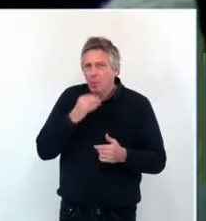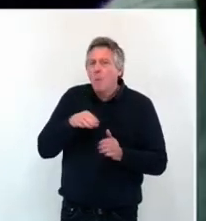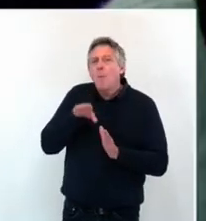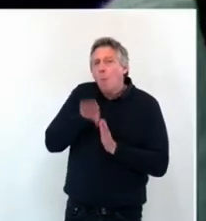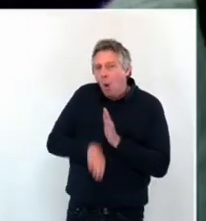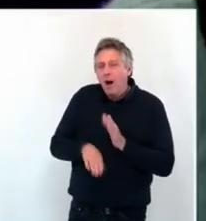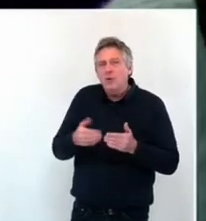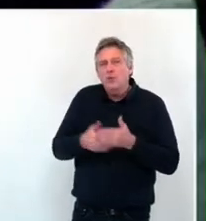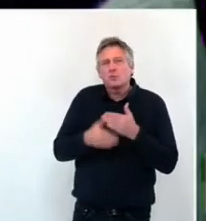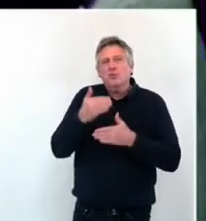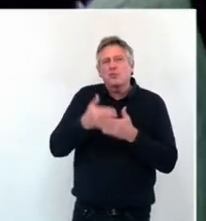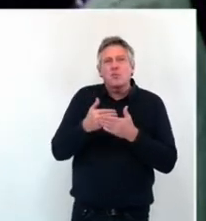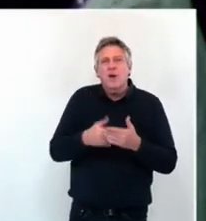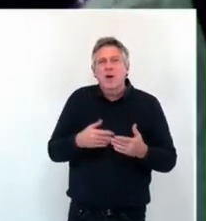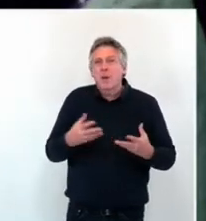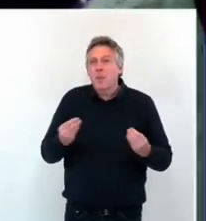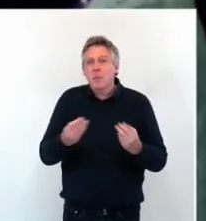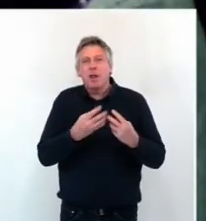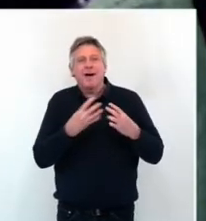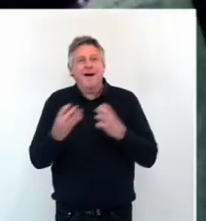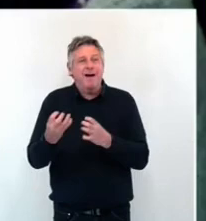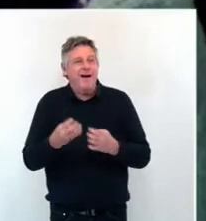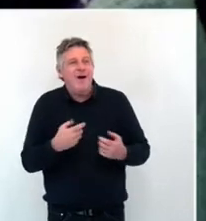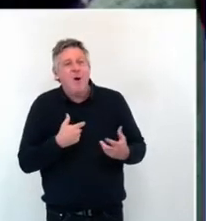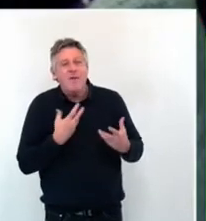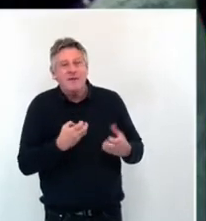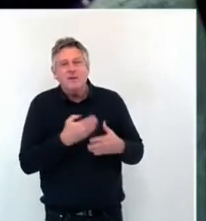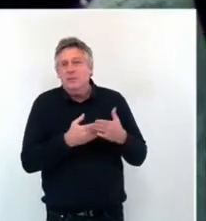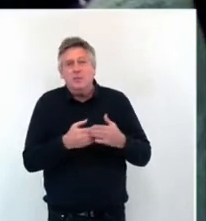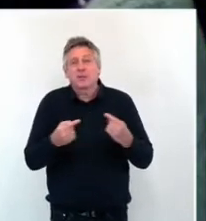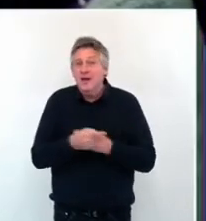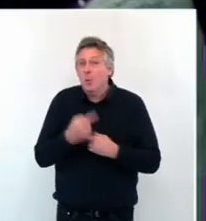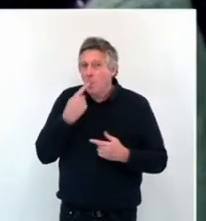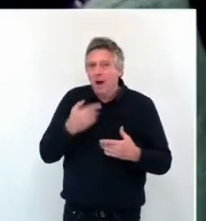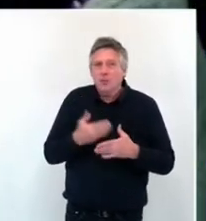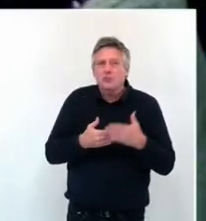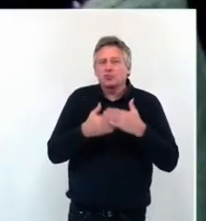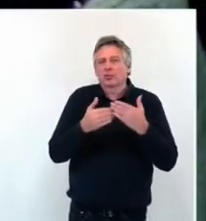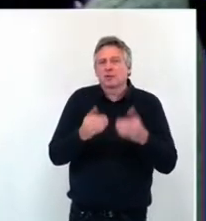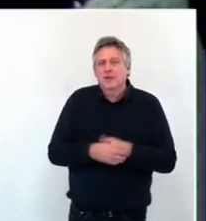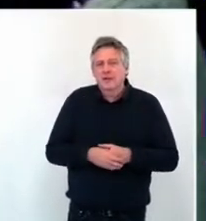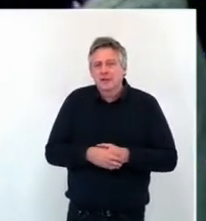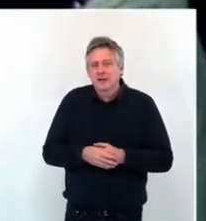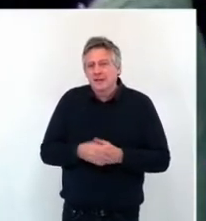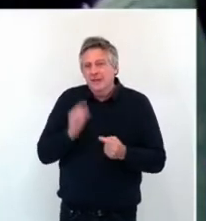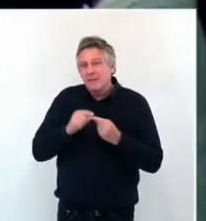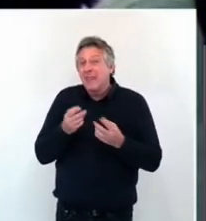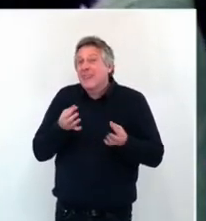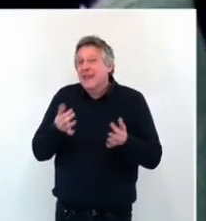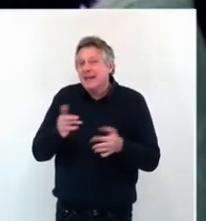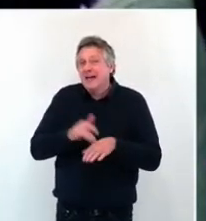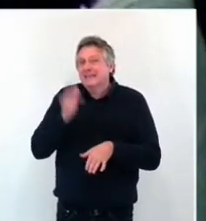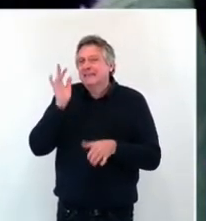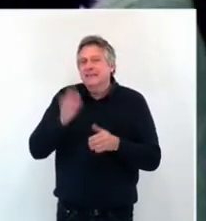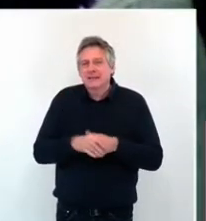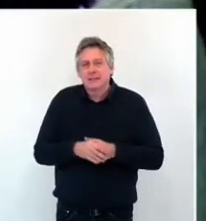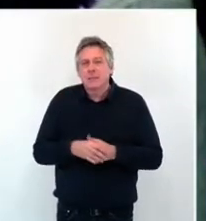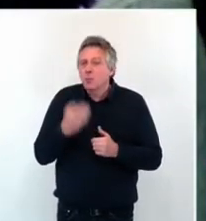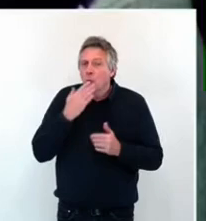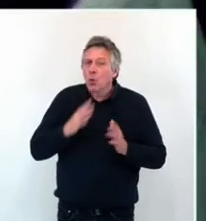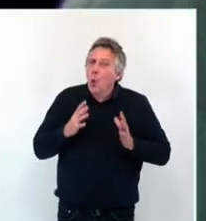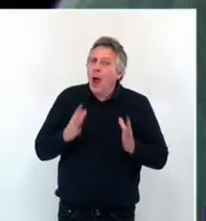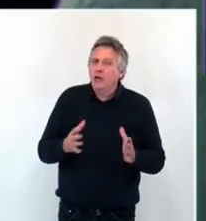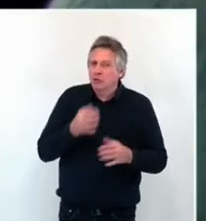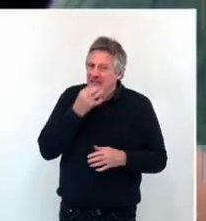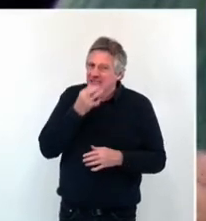construction, on sait bien que c'est un sujet délicat, mais voyez-vous mes chers collègues, nous croyons qu'il faut plutôt avoir le courage de dire ce qu'il faut faire, même si